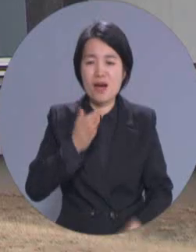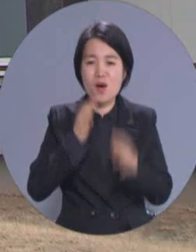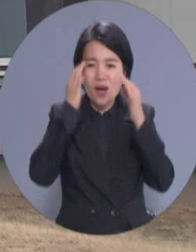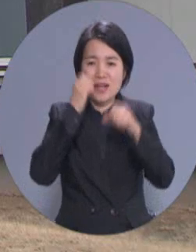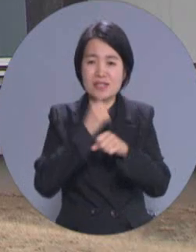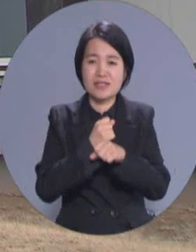덧붙였습니다